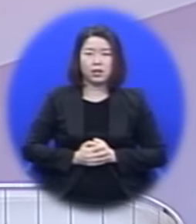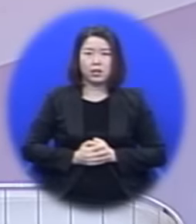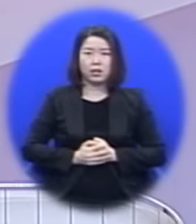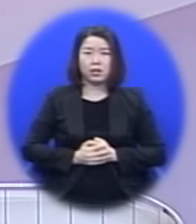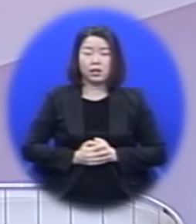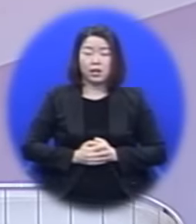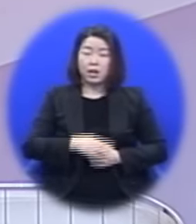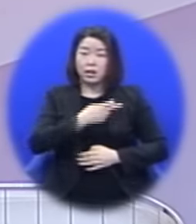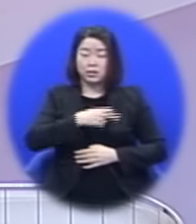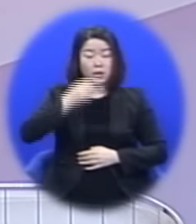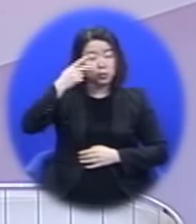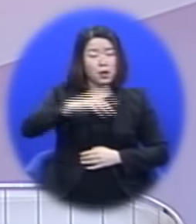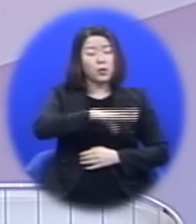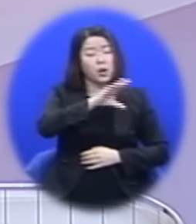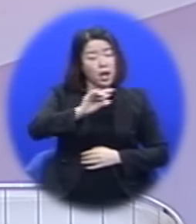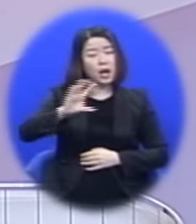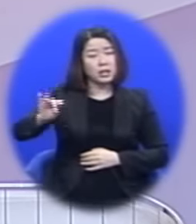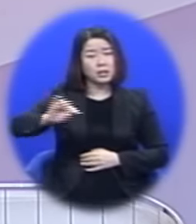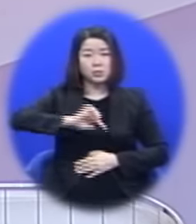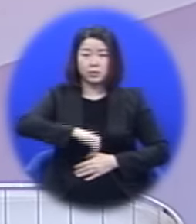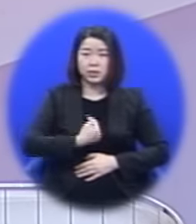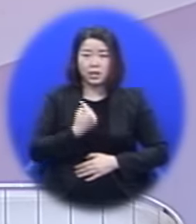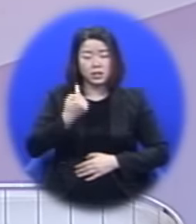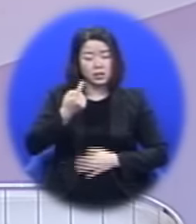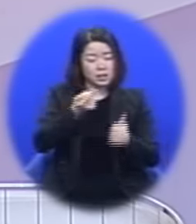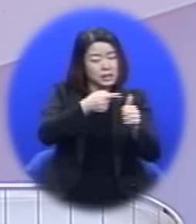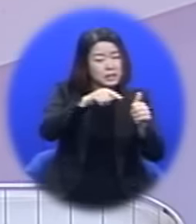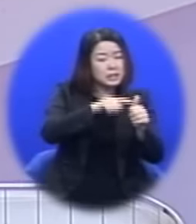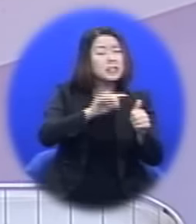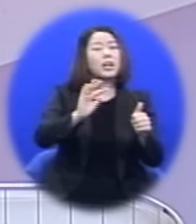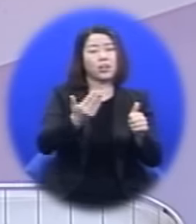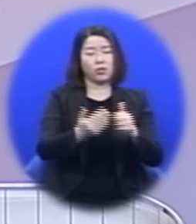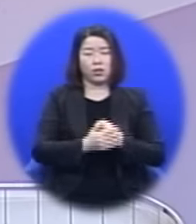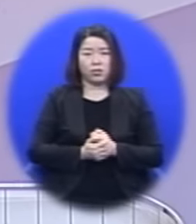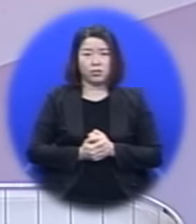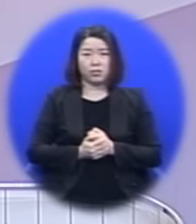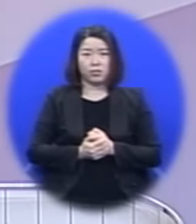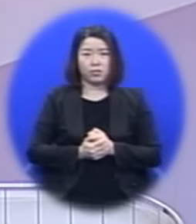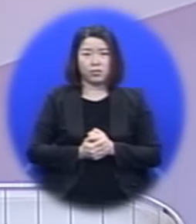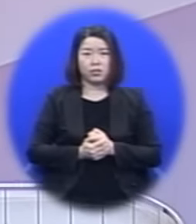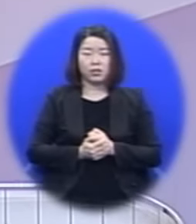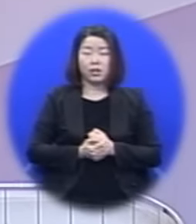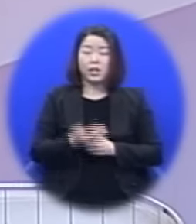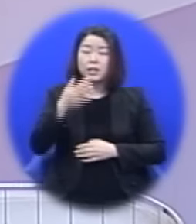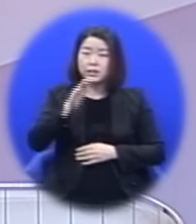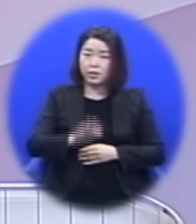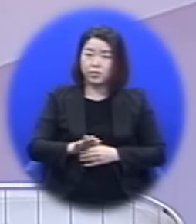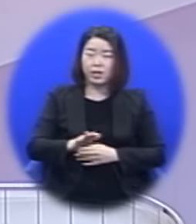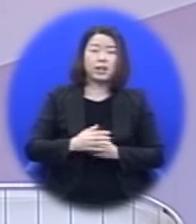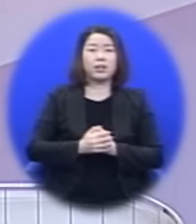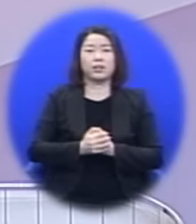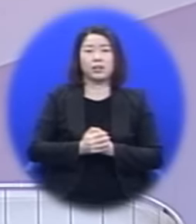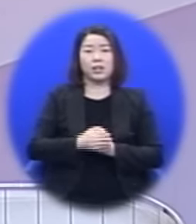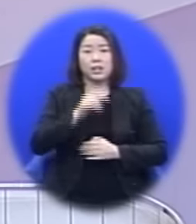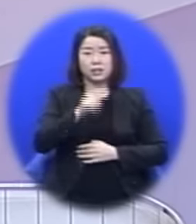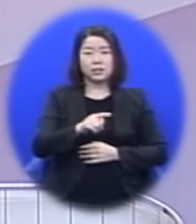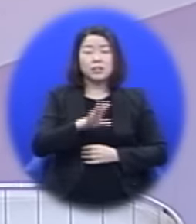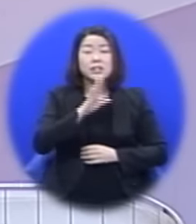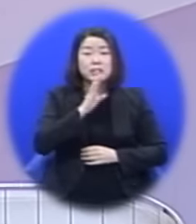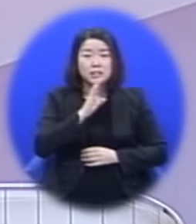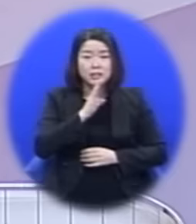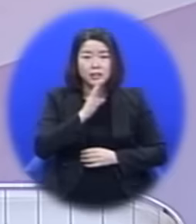사도 바울도 때때로 자기 자신을 의지하게 되더라 그 말입니다. 그런데 그거는